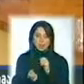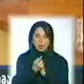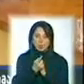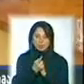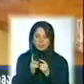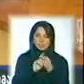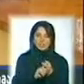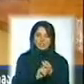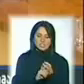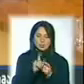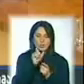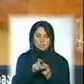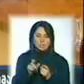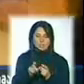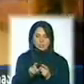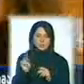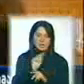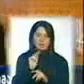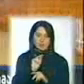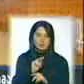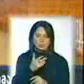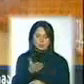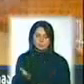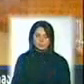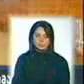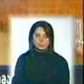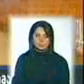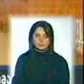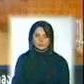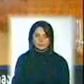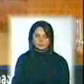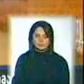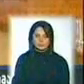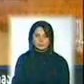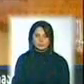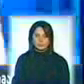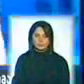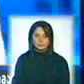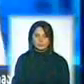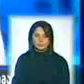გამოვავლინოთ დაინფიცირებული პაციენტები და განკურნოთ ისინი. Georgia is now looking to see